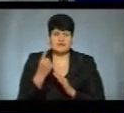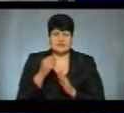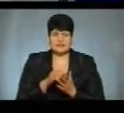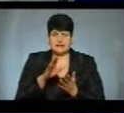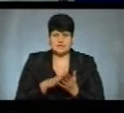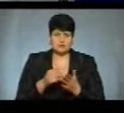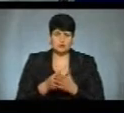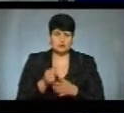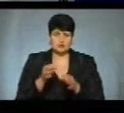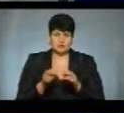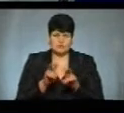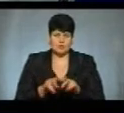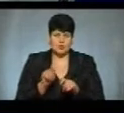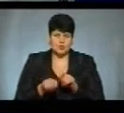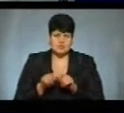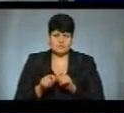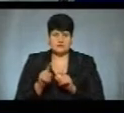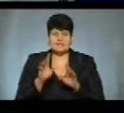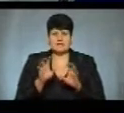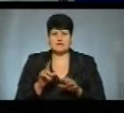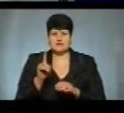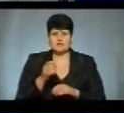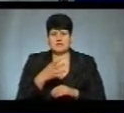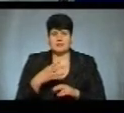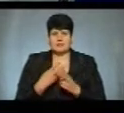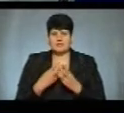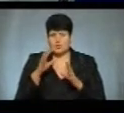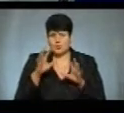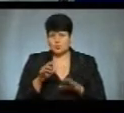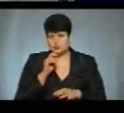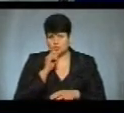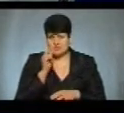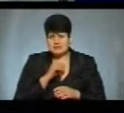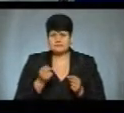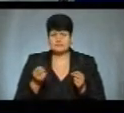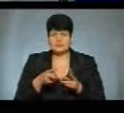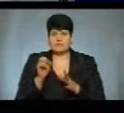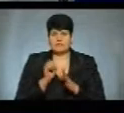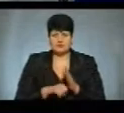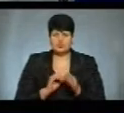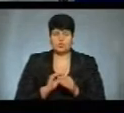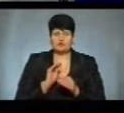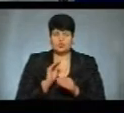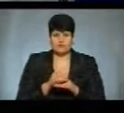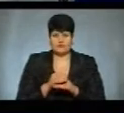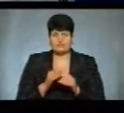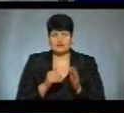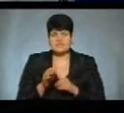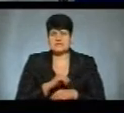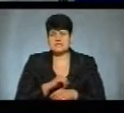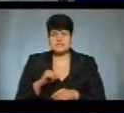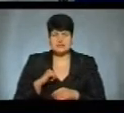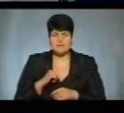реєстру досудових розслідувань за статтею 115, частина 1 Кримінального кодексу України – умисне вбивство з додатковою кваліфікацією